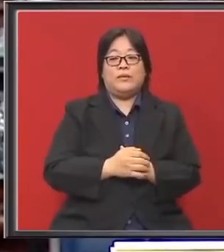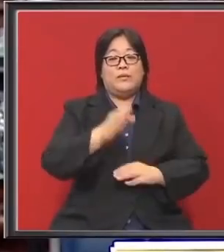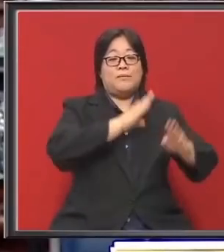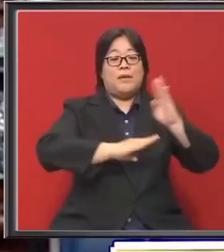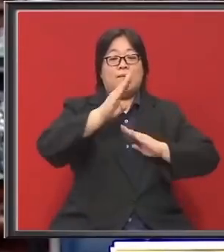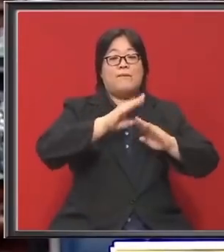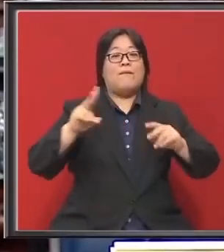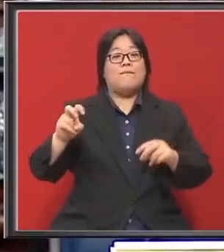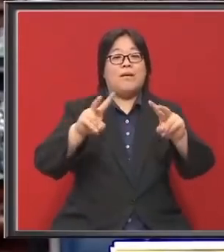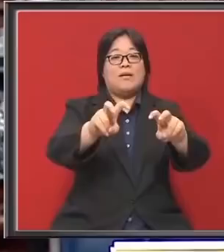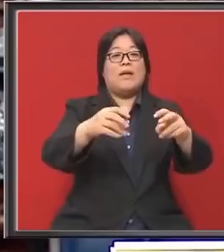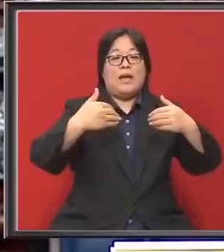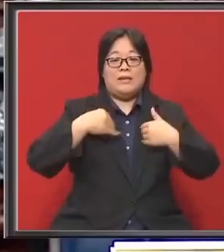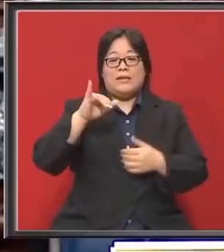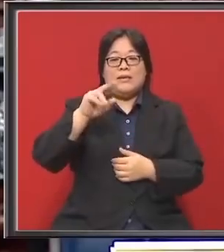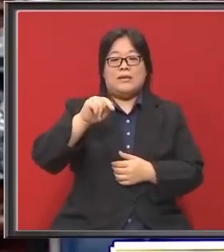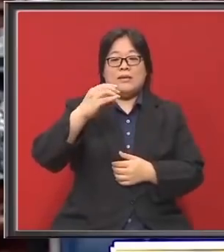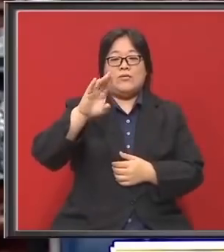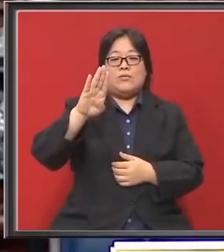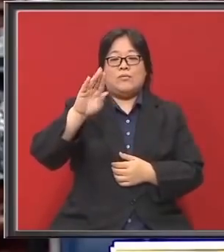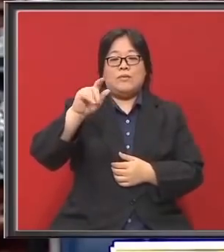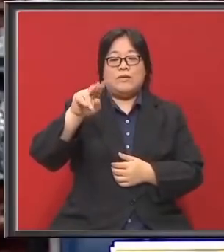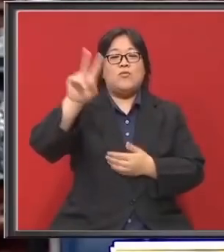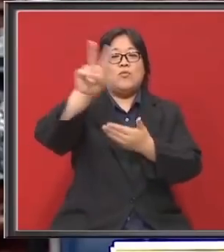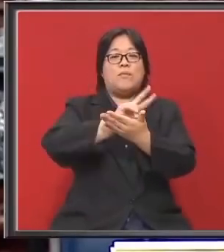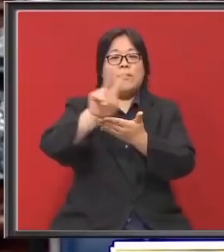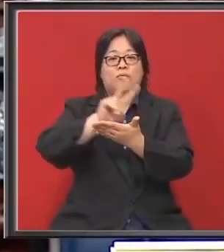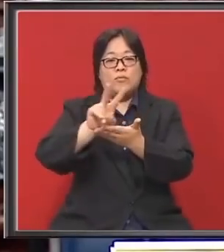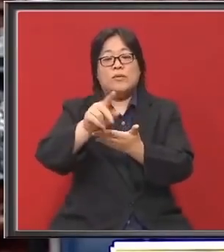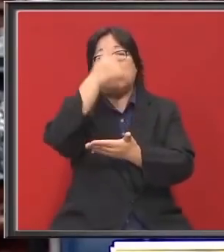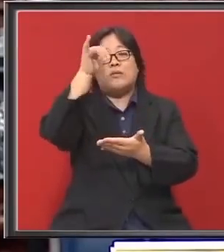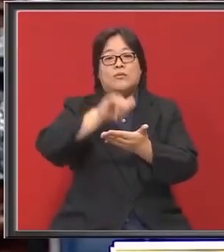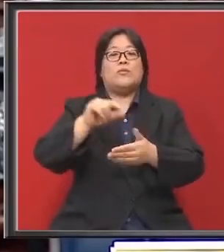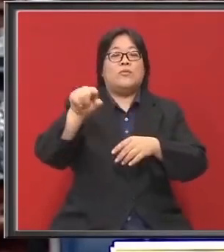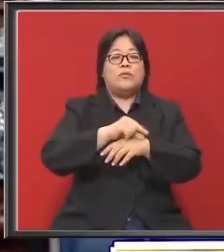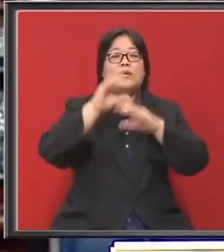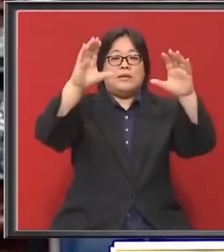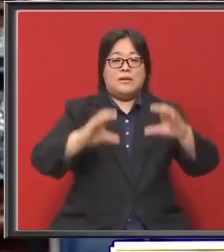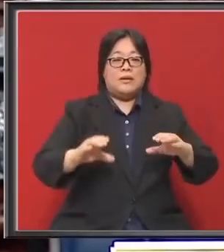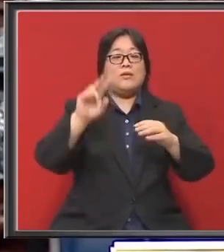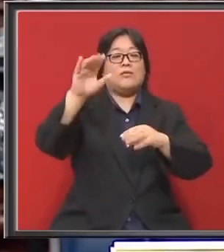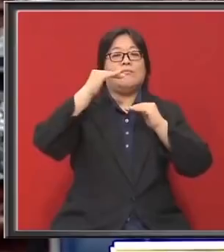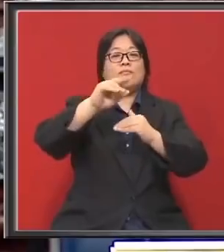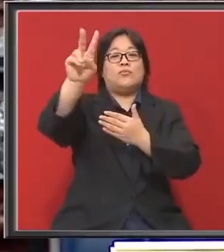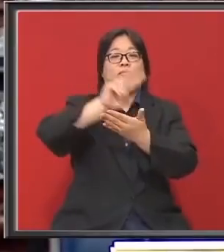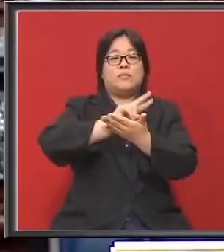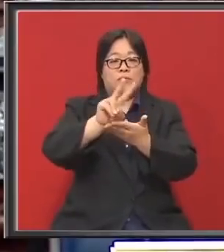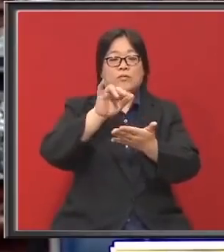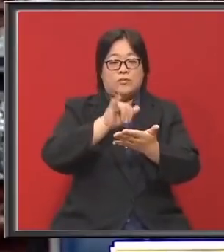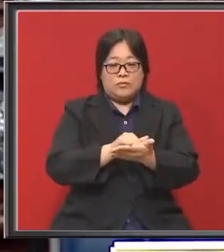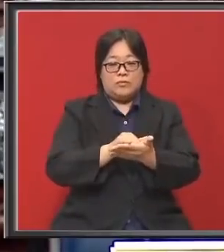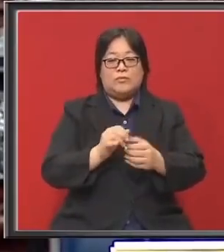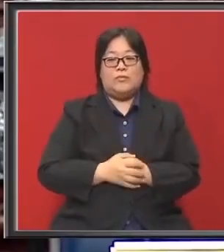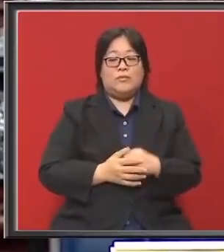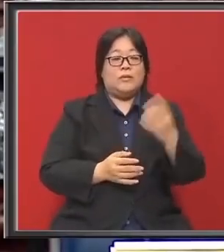behaviors ini dia dikebisuan selama dua Minggu itu sebab tipe gunakan kaedah yaitu fashion fired For Two Weeks after two